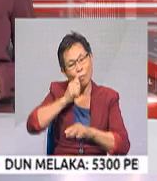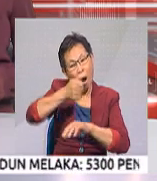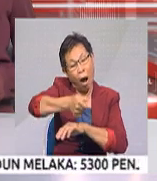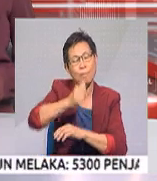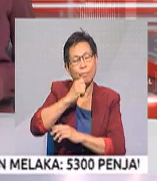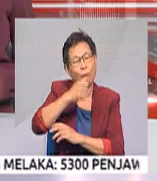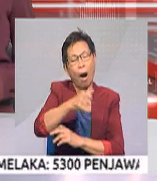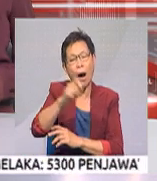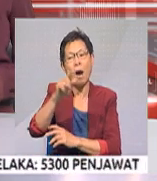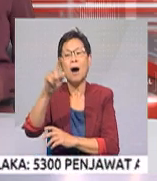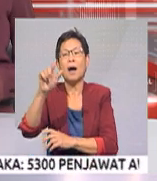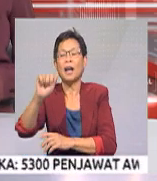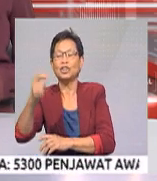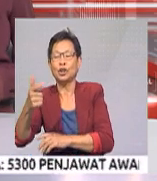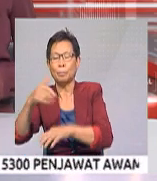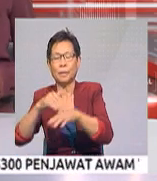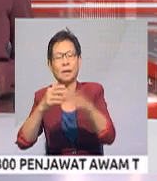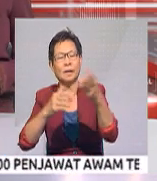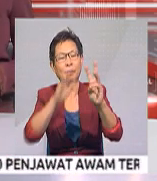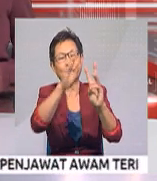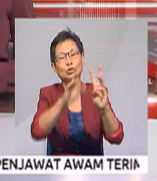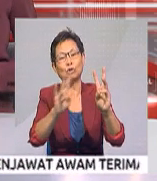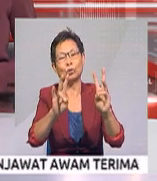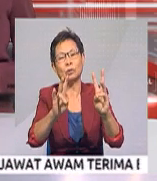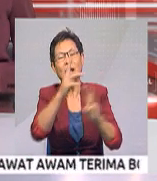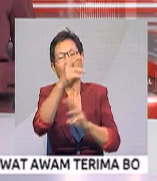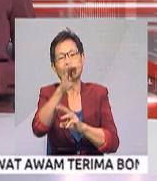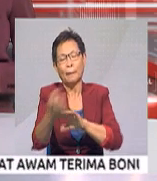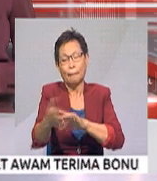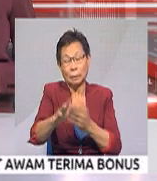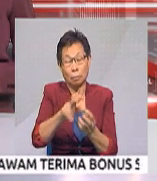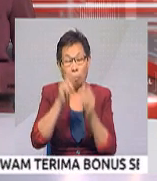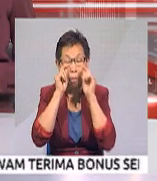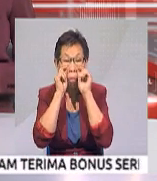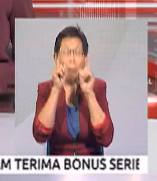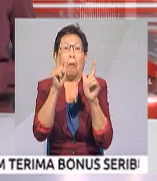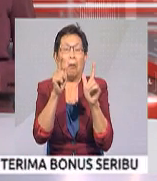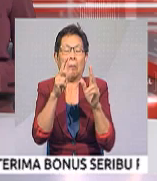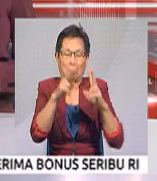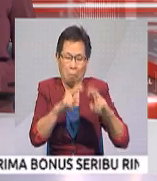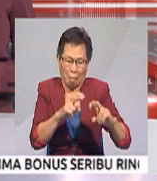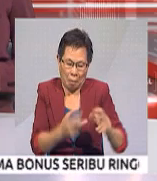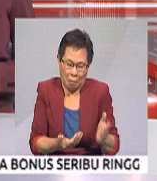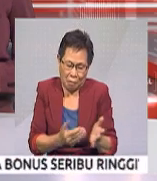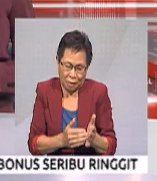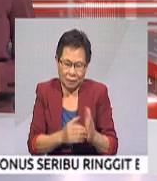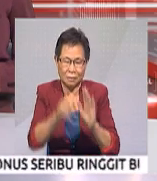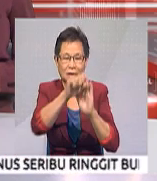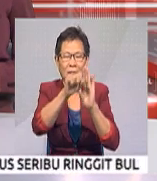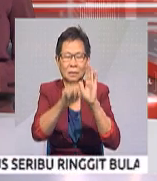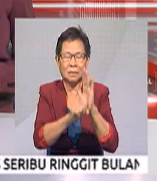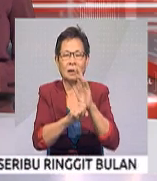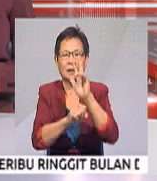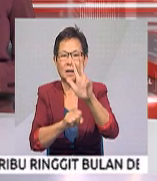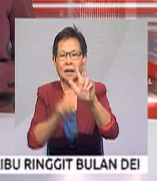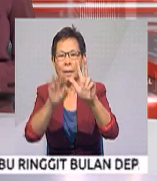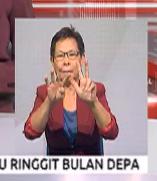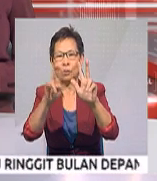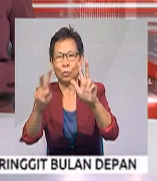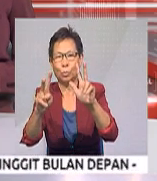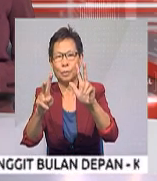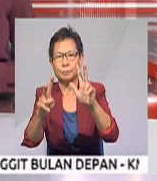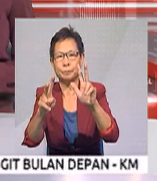Peguam Negara pada 16 Julai lepas supaya kes mati mengejut itu disiasat semula di bawah Seksyen 342